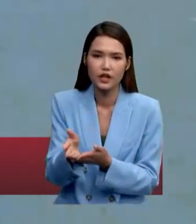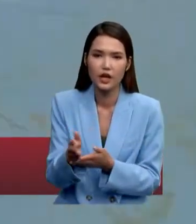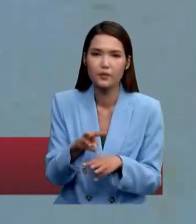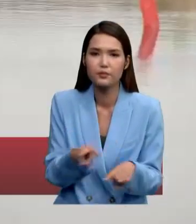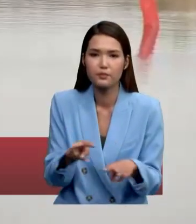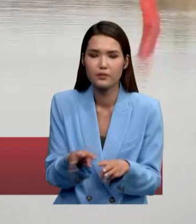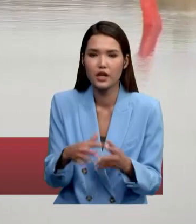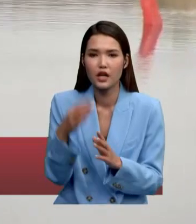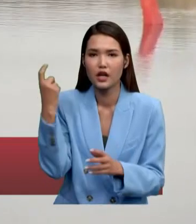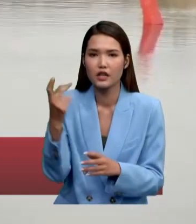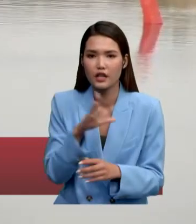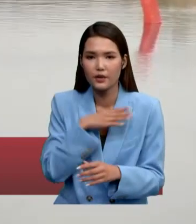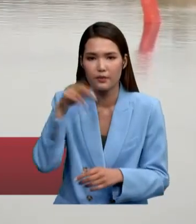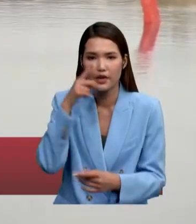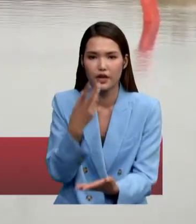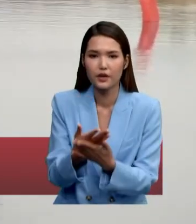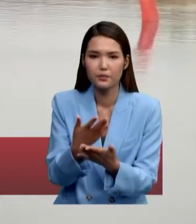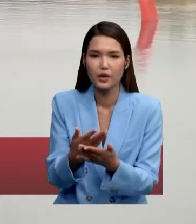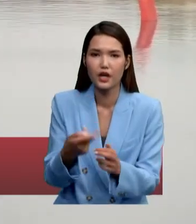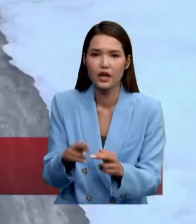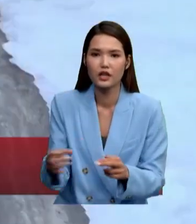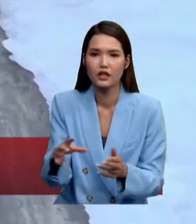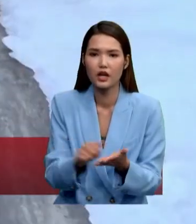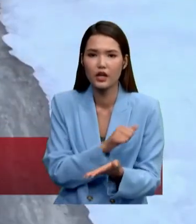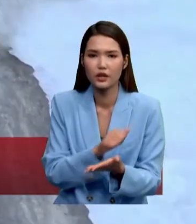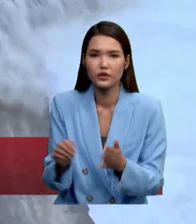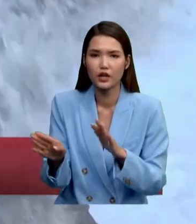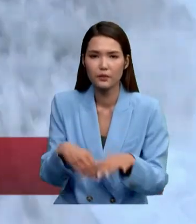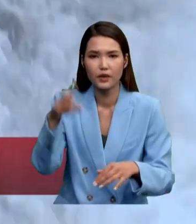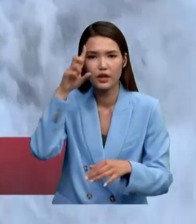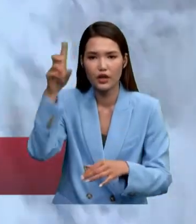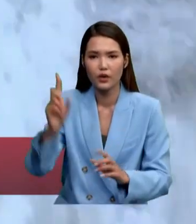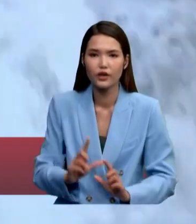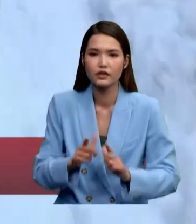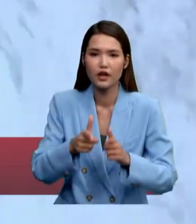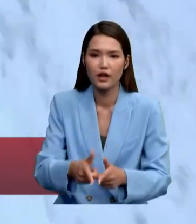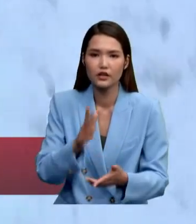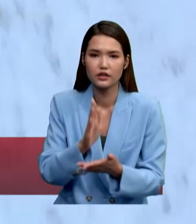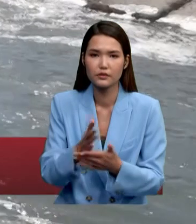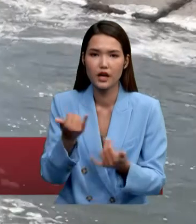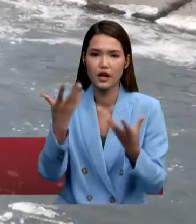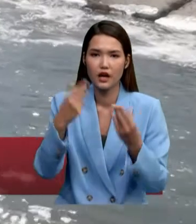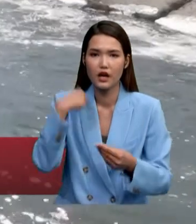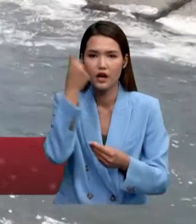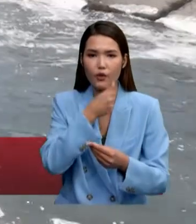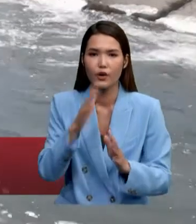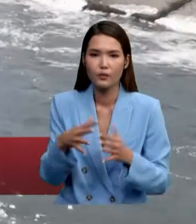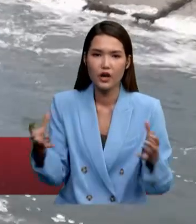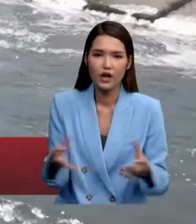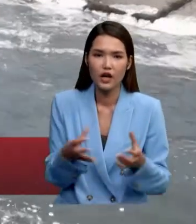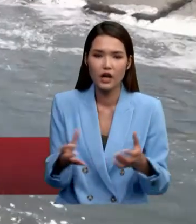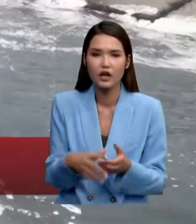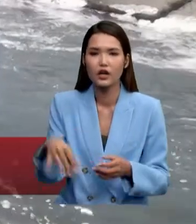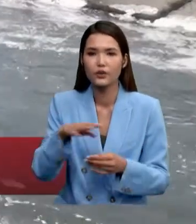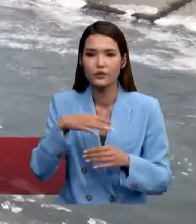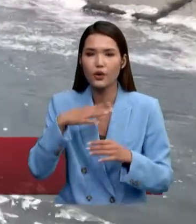Министерство юстиции. Предполагается, что 9 июня документ пройдет государственную регистрацию. В этом году из водохранилищ с восточной части в реку